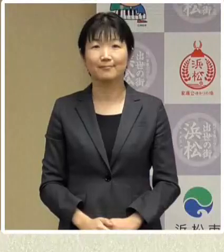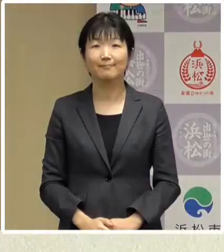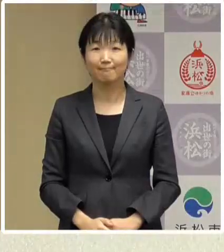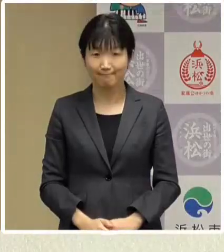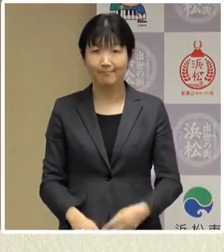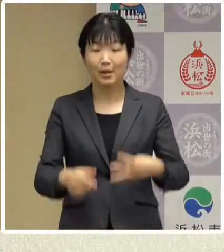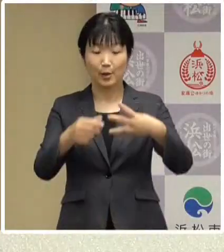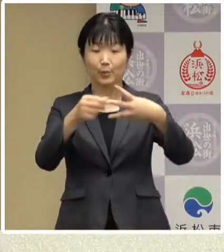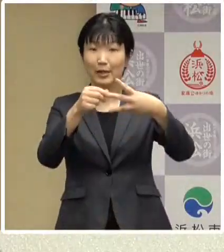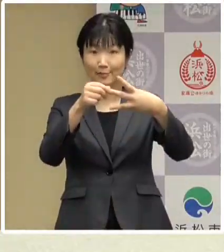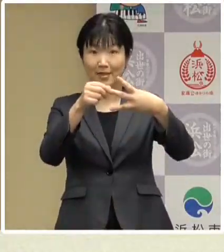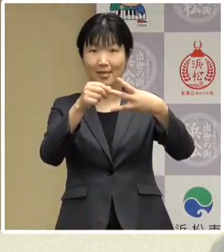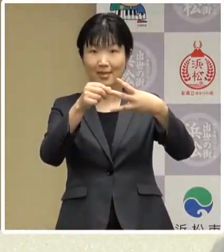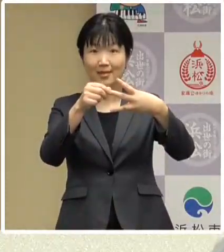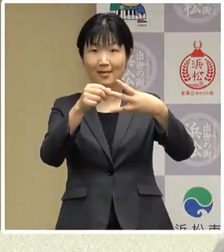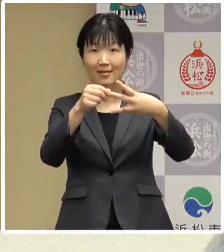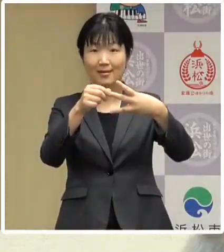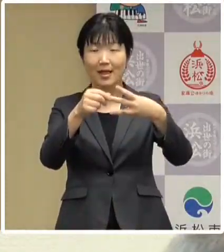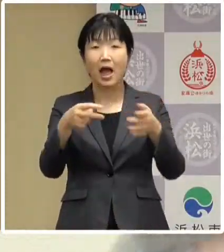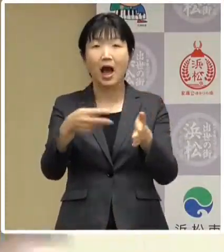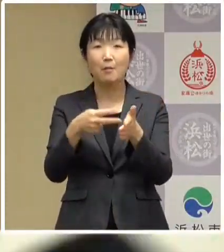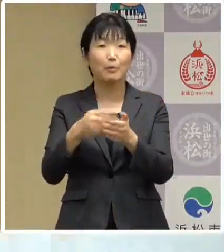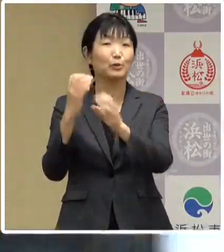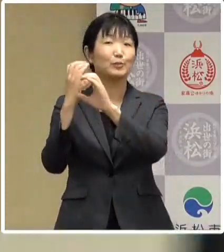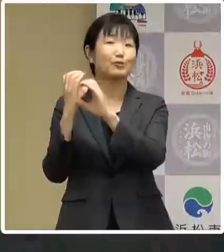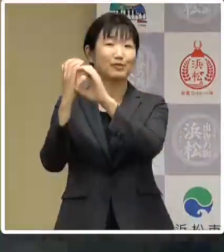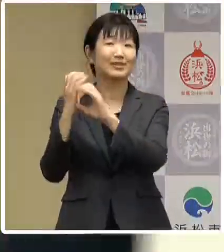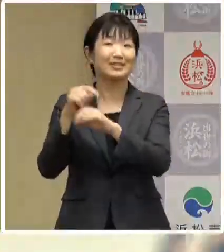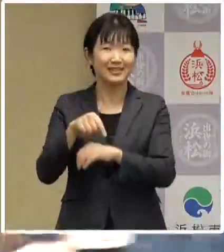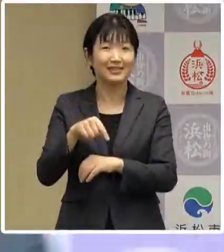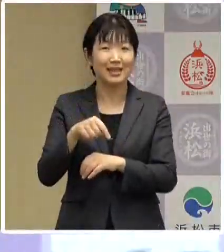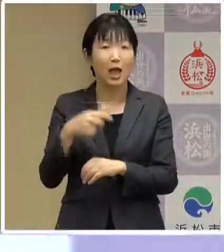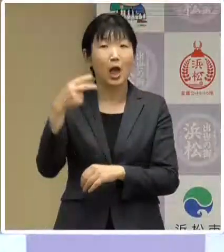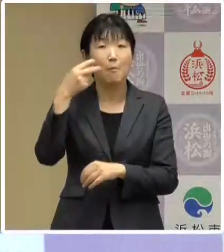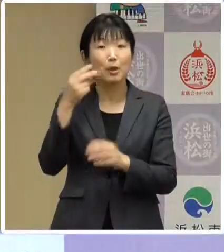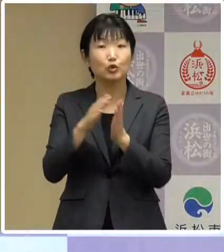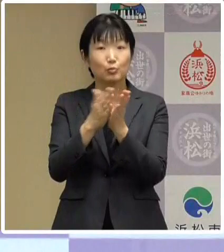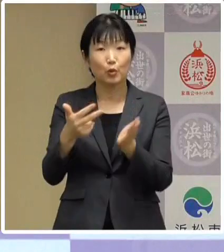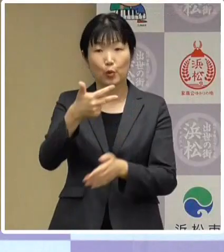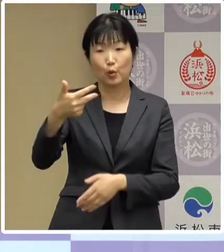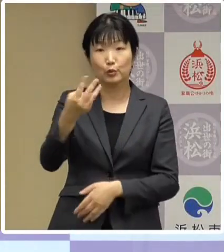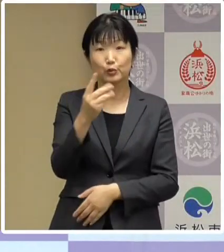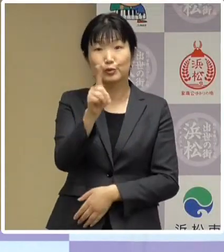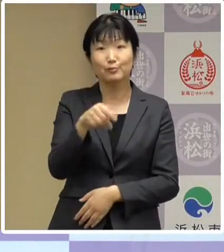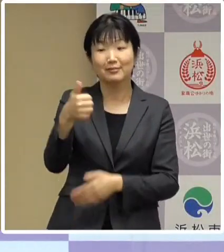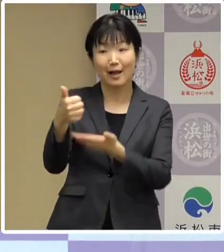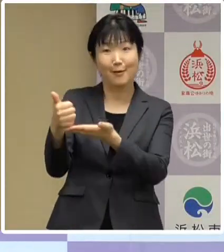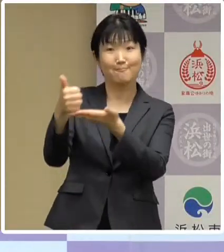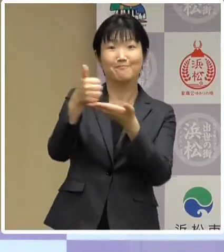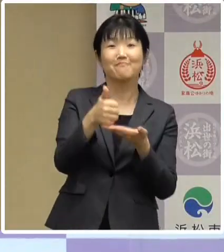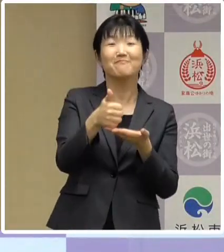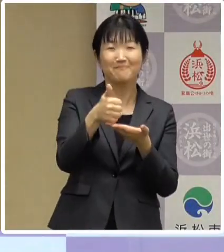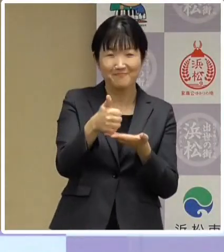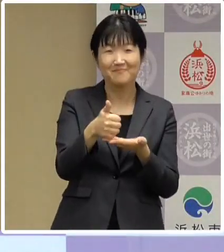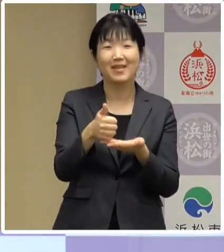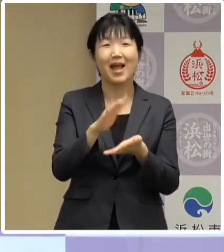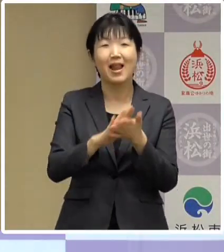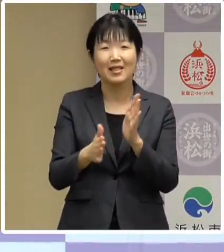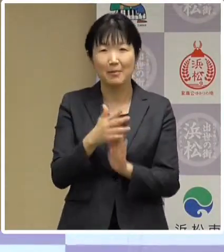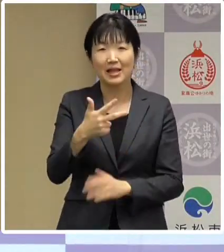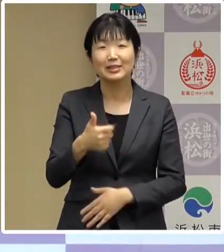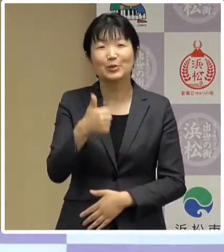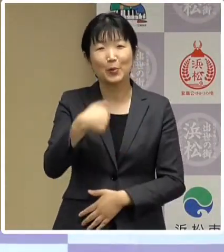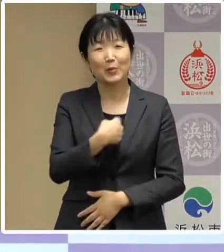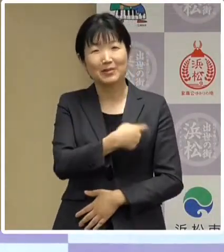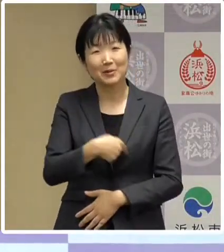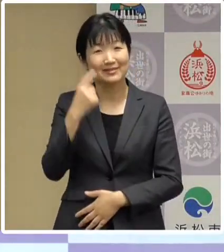2点目のですね、それこそ浜松祭りの松本潤さんがいらっしゃるということで、改めて市長にご期待の